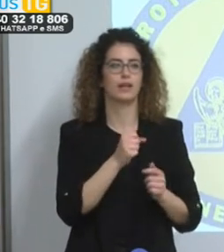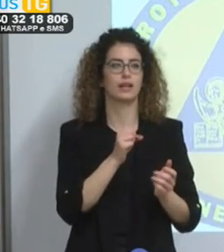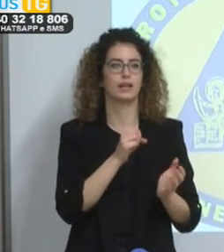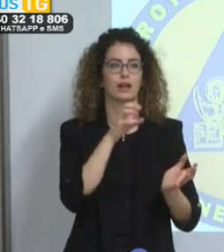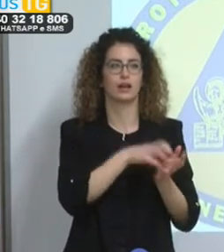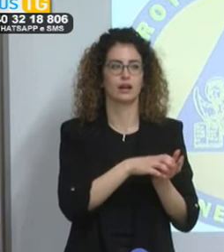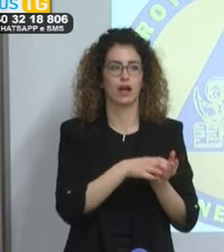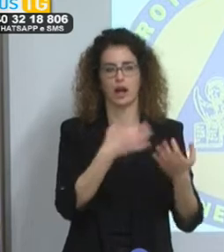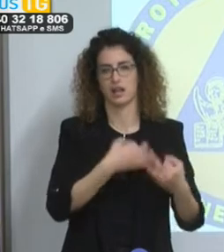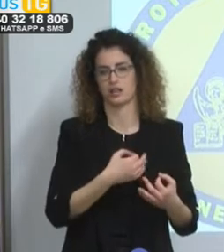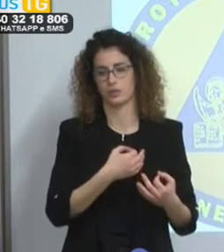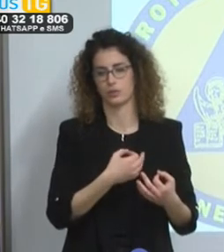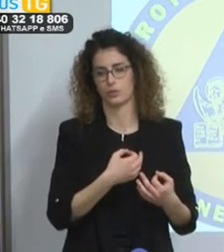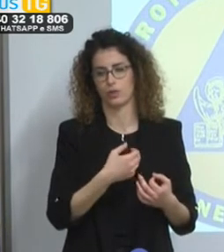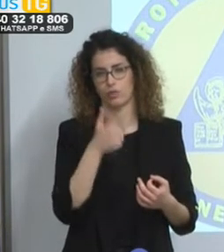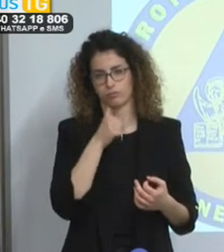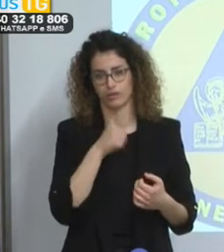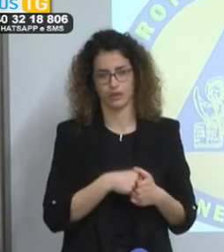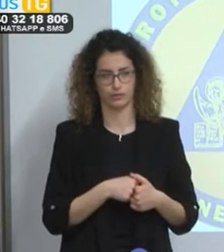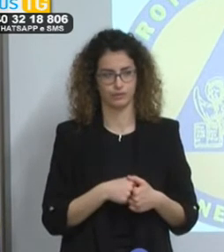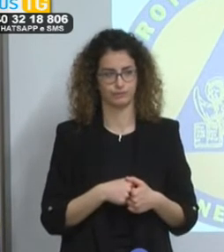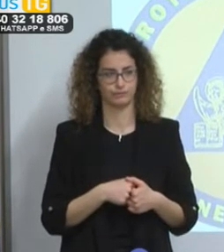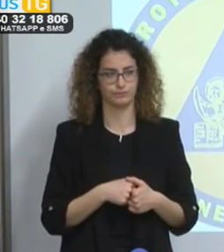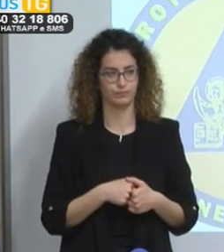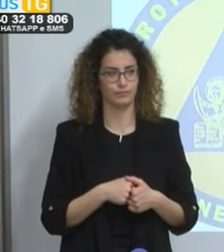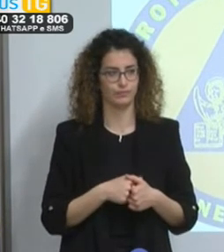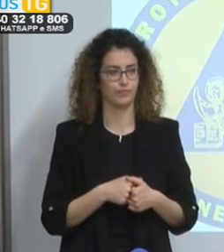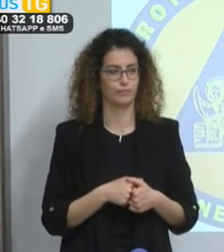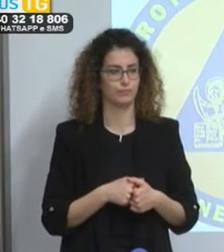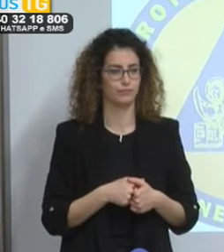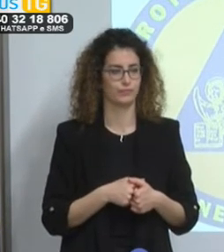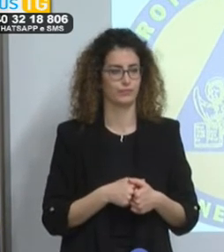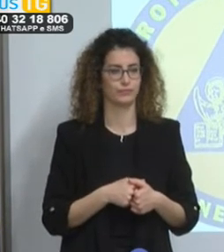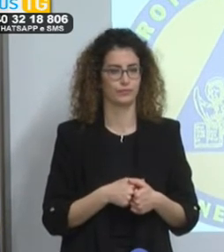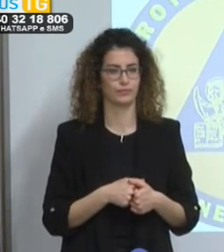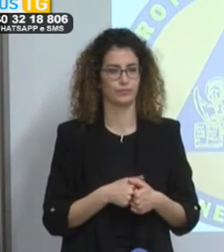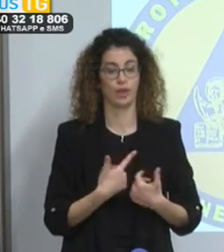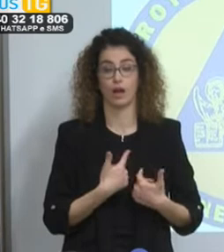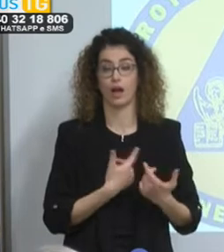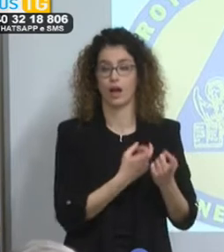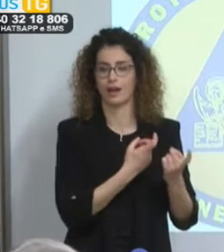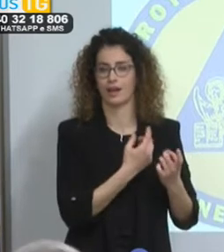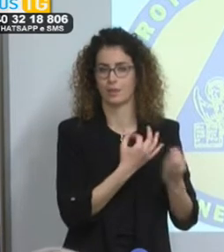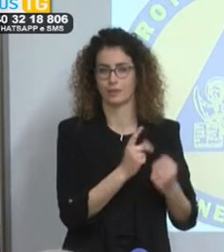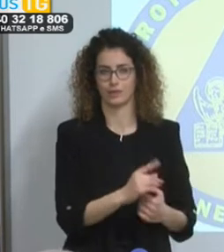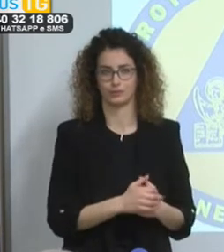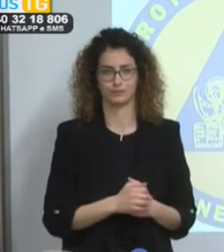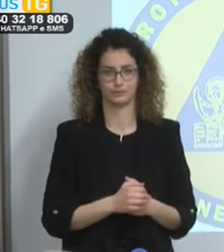dato un tarocco sicuramente. No, beh, se ufficialmente... Non ha più buone fonti.